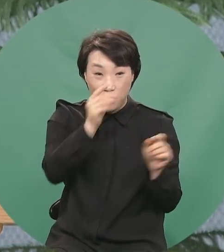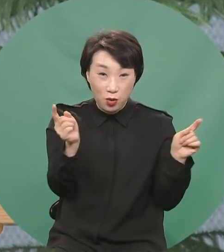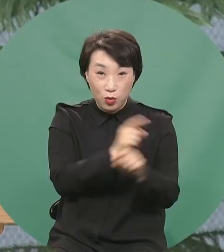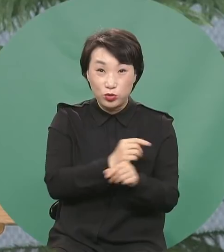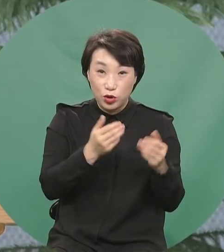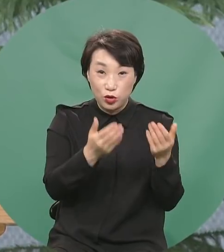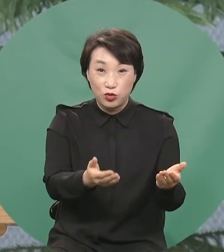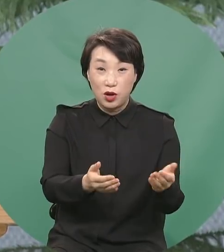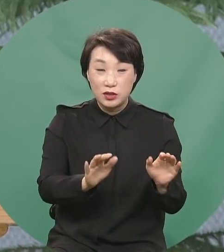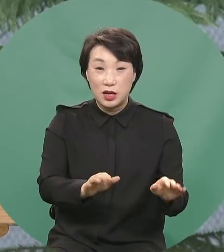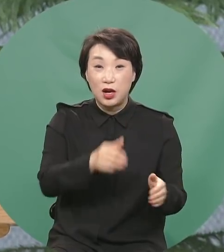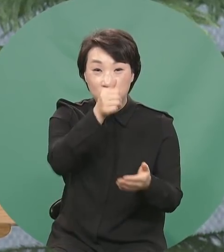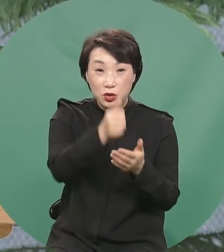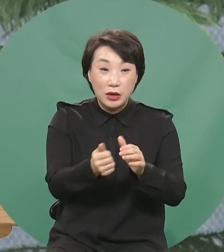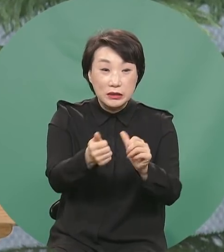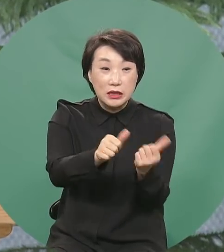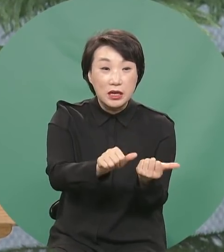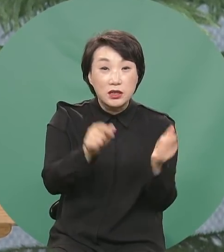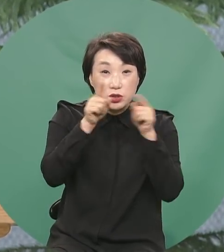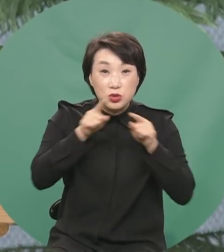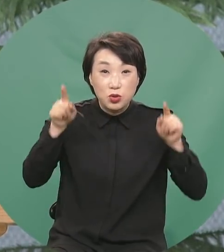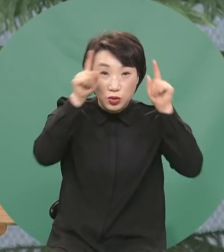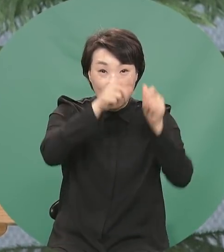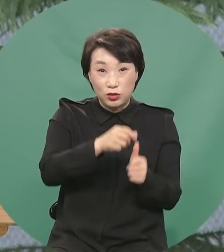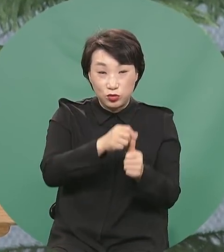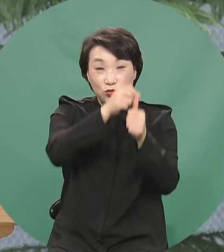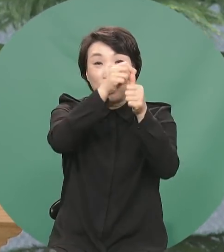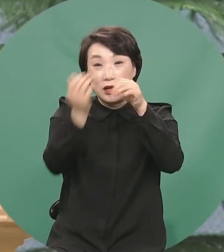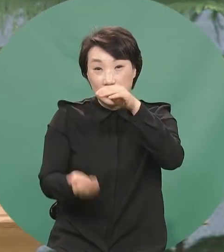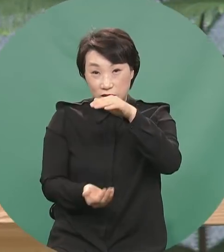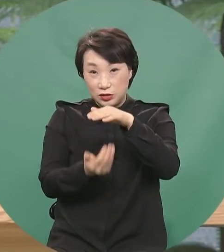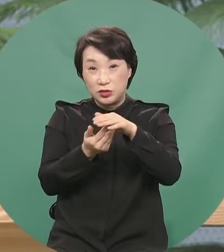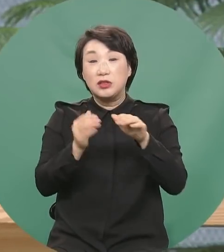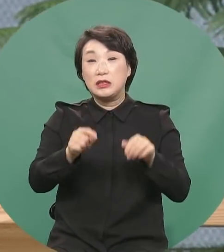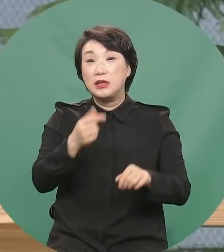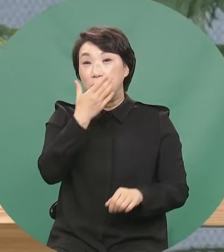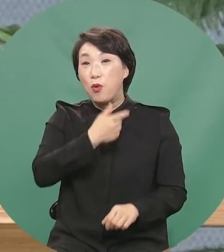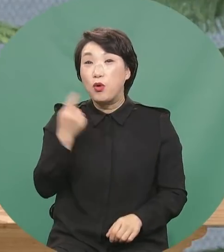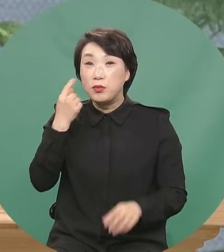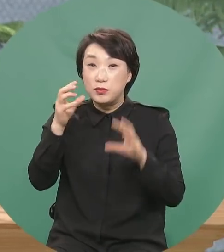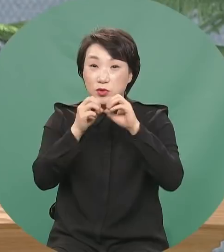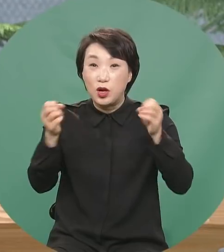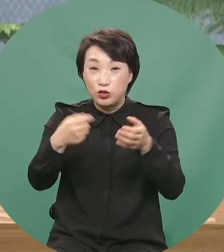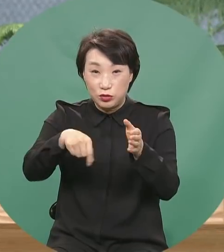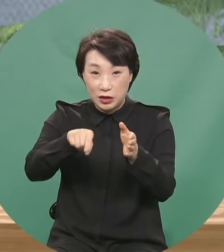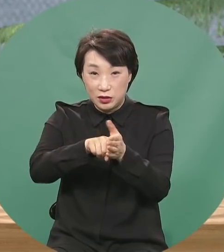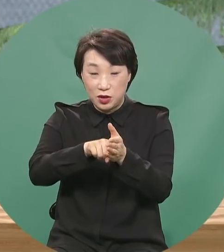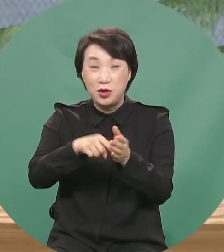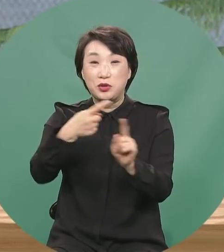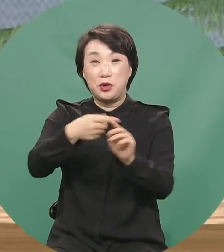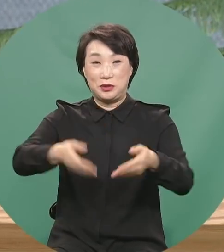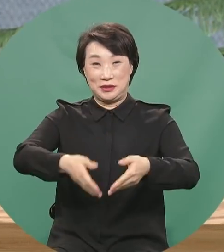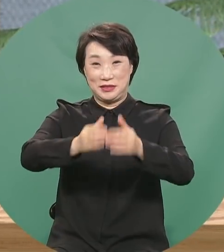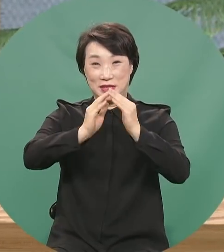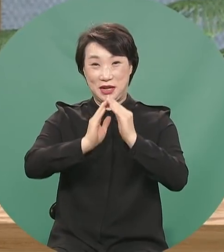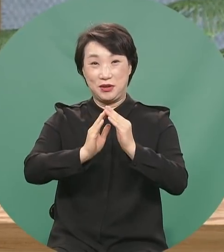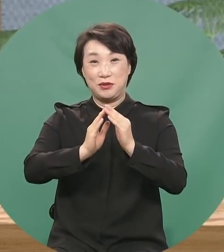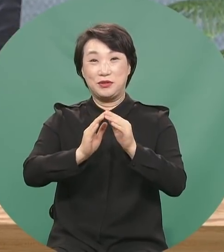치료와 죄와 사망과 지옥에서 구원을 이루신 복음을 전하시려고 교회를